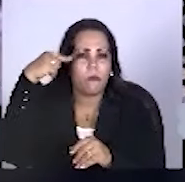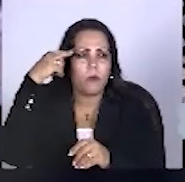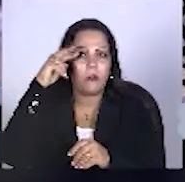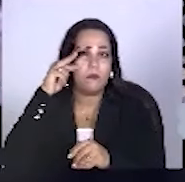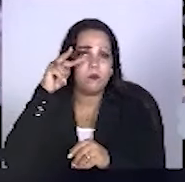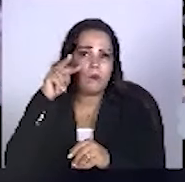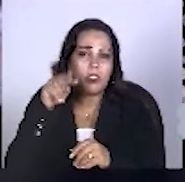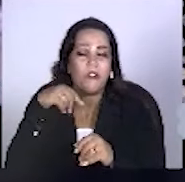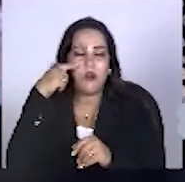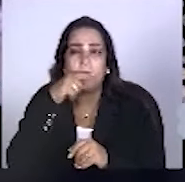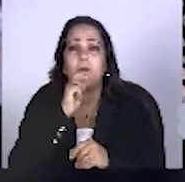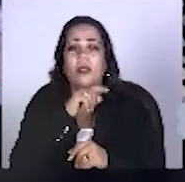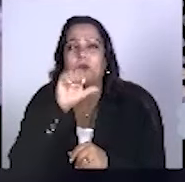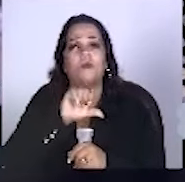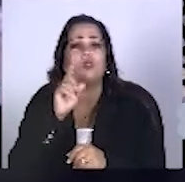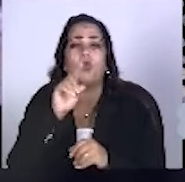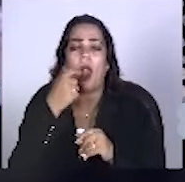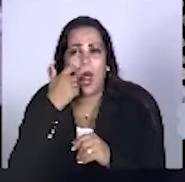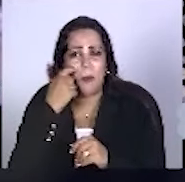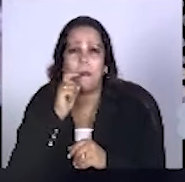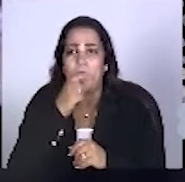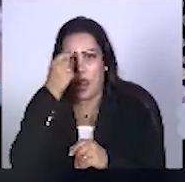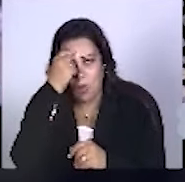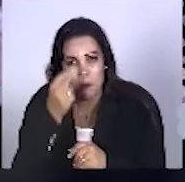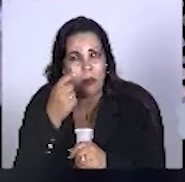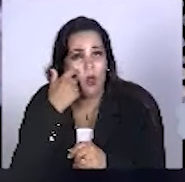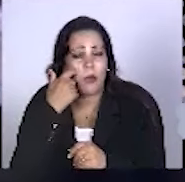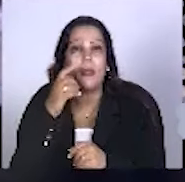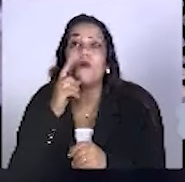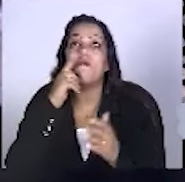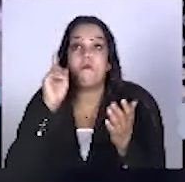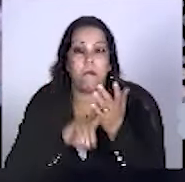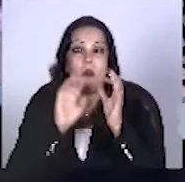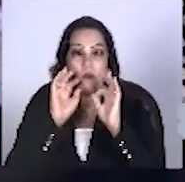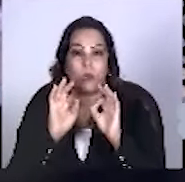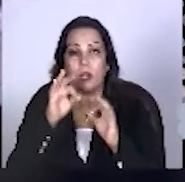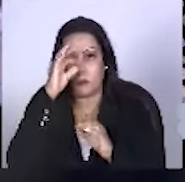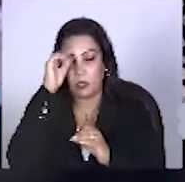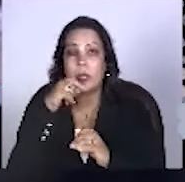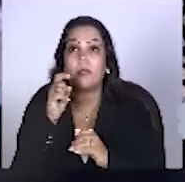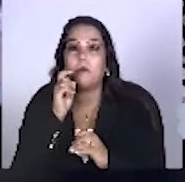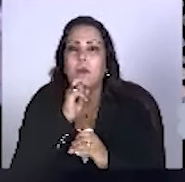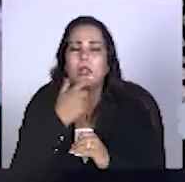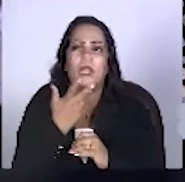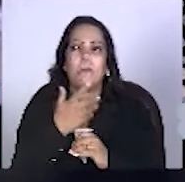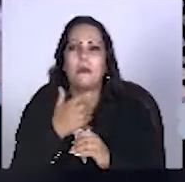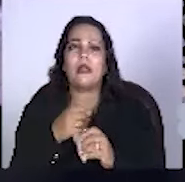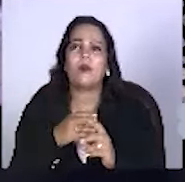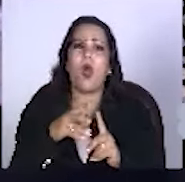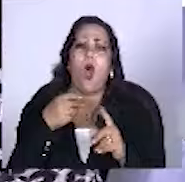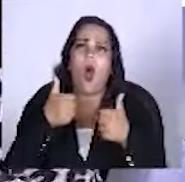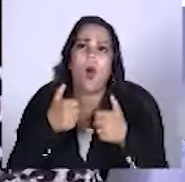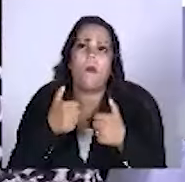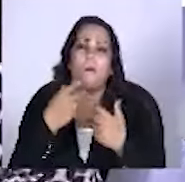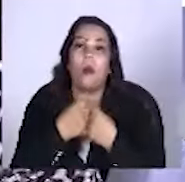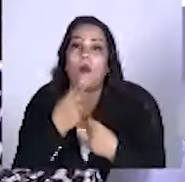من خلاله. خليكوا يا بنات حريصين لو سمحتوا. والمفروض ان لما حتى تكون واحده متعلقه بشخص للدرجه